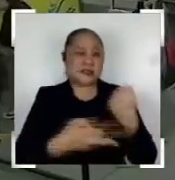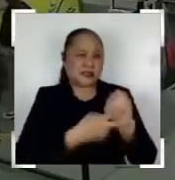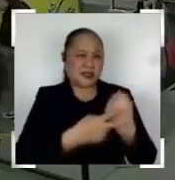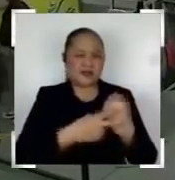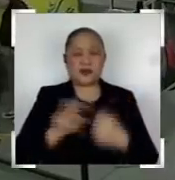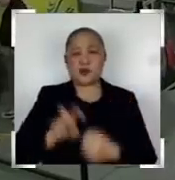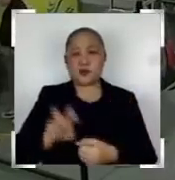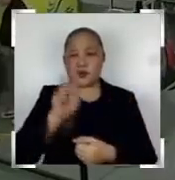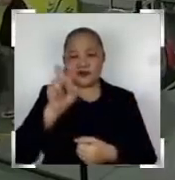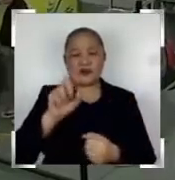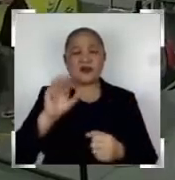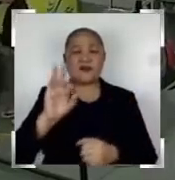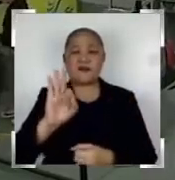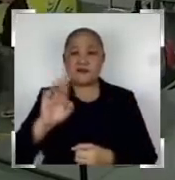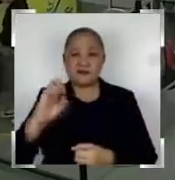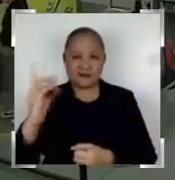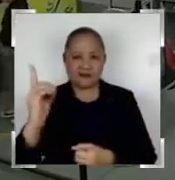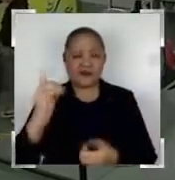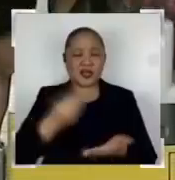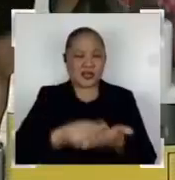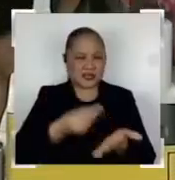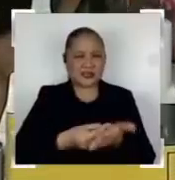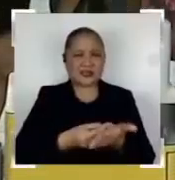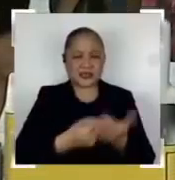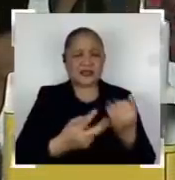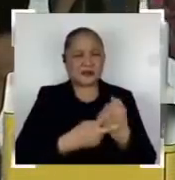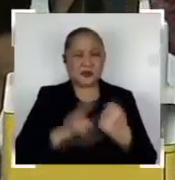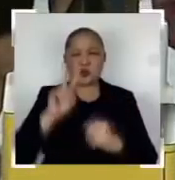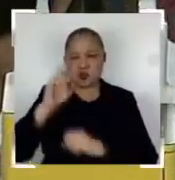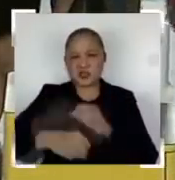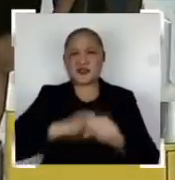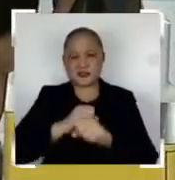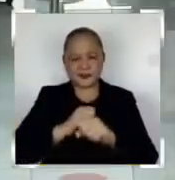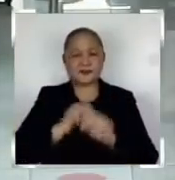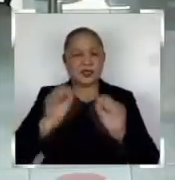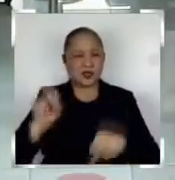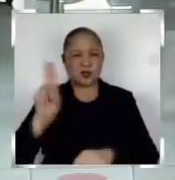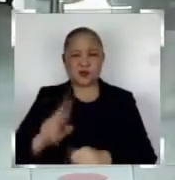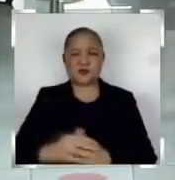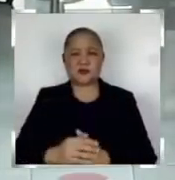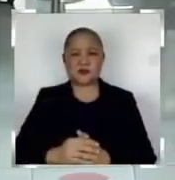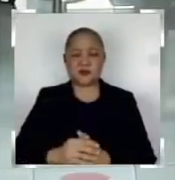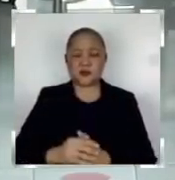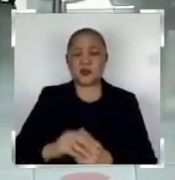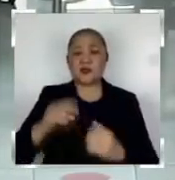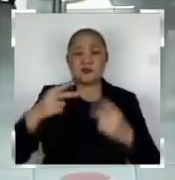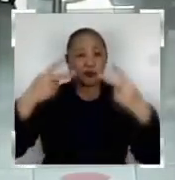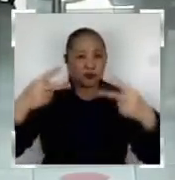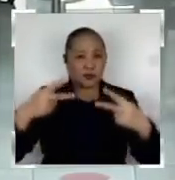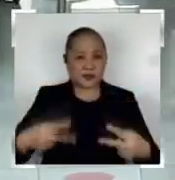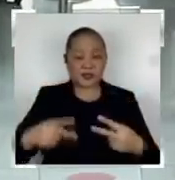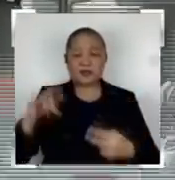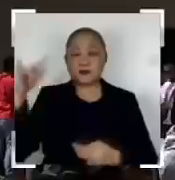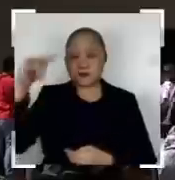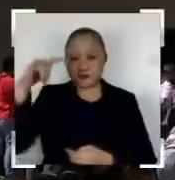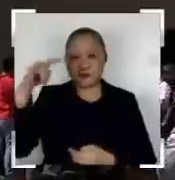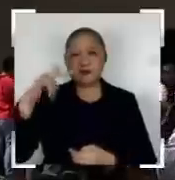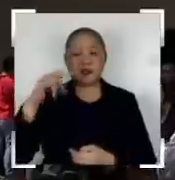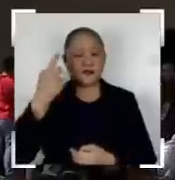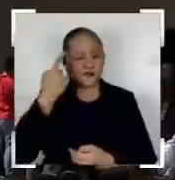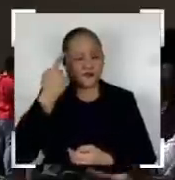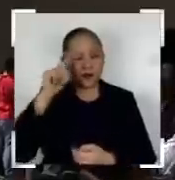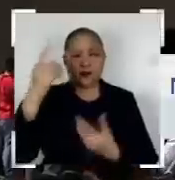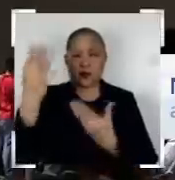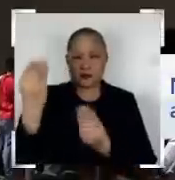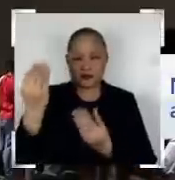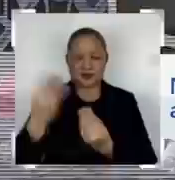ng ticket na valid hanggang 2 taon. Maaari lang puntahan ang websites ng mga naturang airline para sa updates.